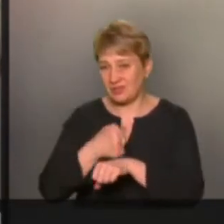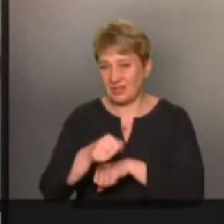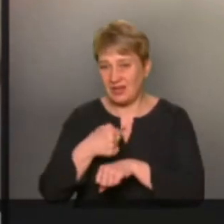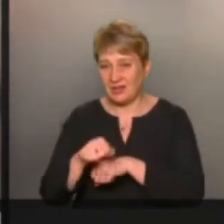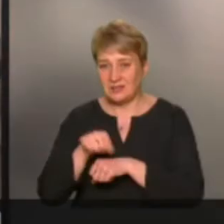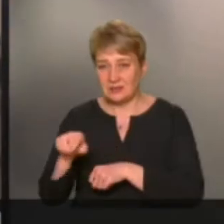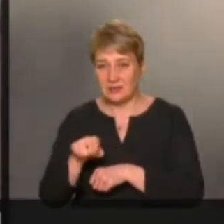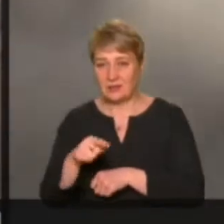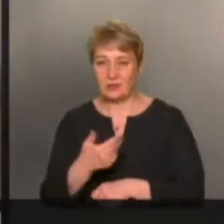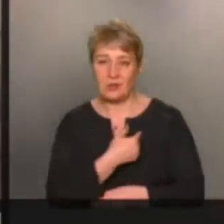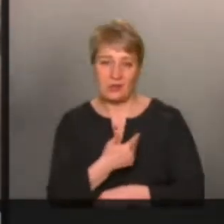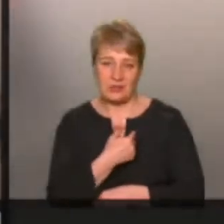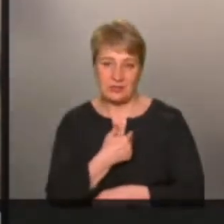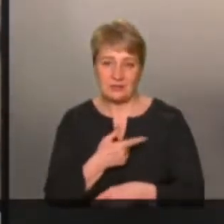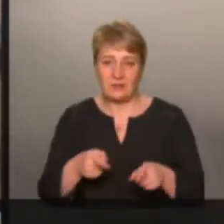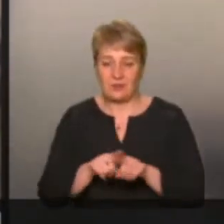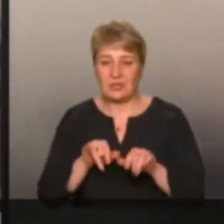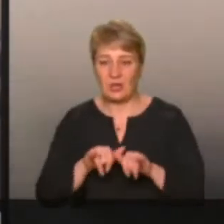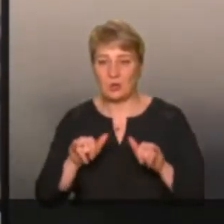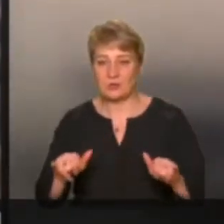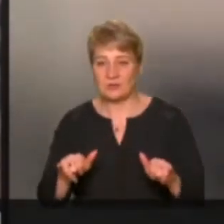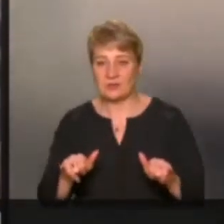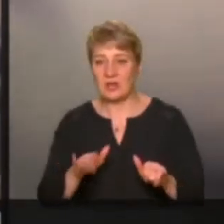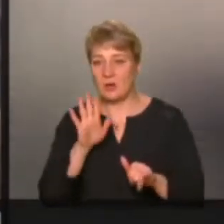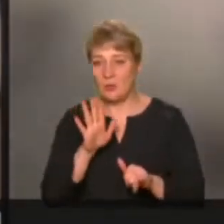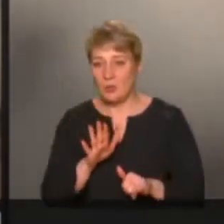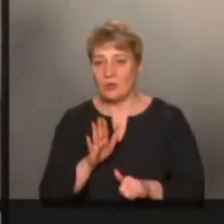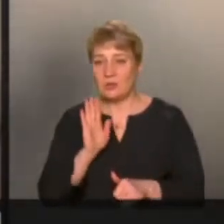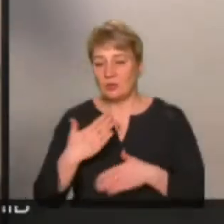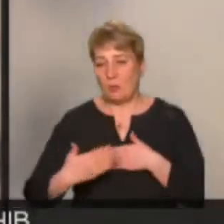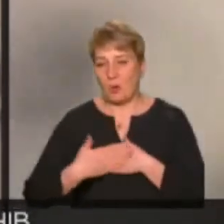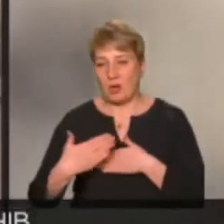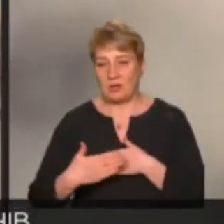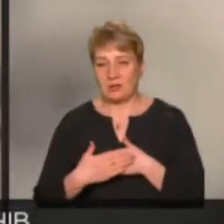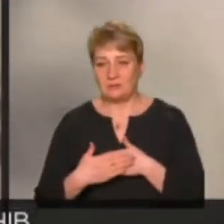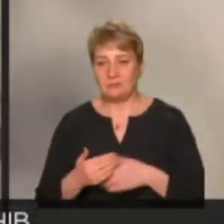котрі спонукали розвиток таких подій, будуть відповідним чином покарані.